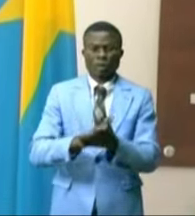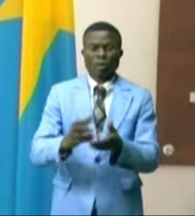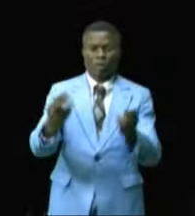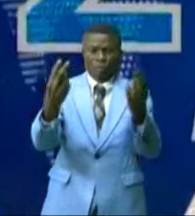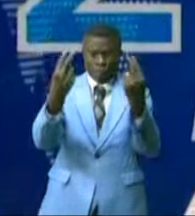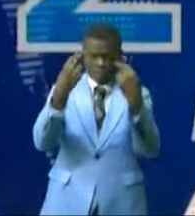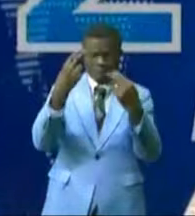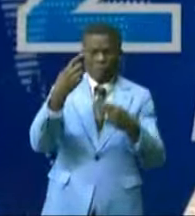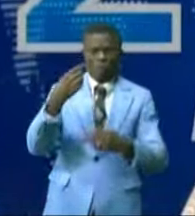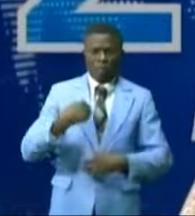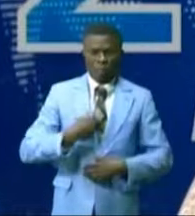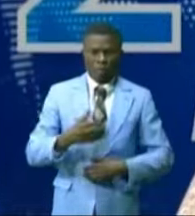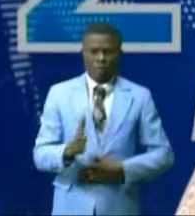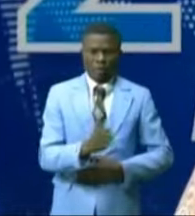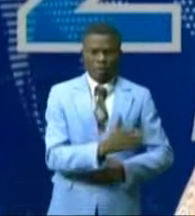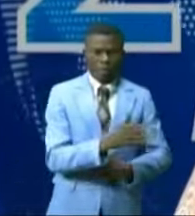attention.